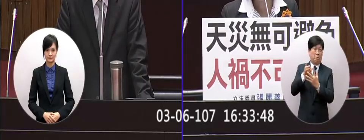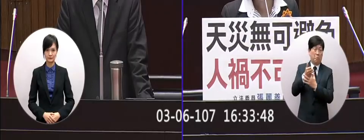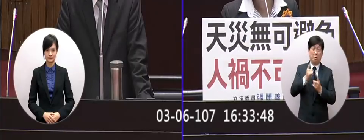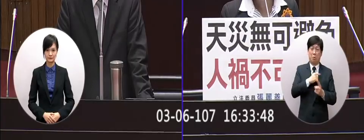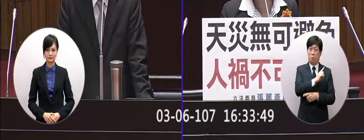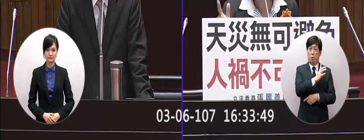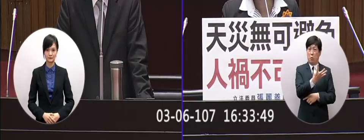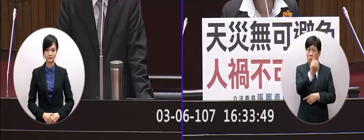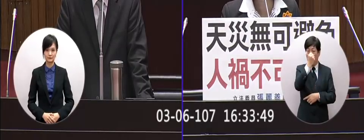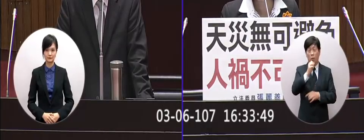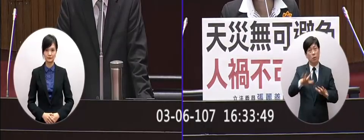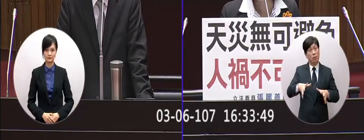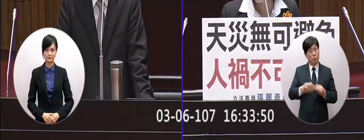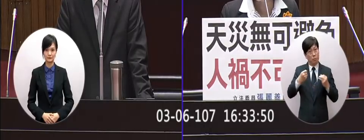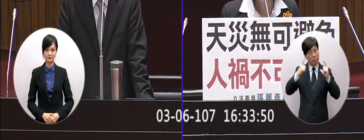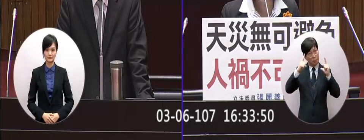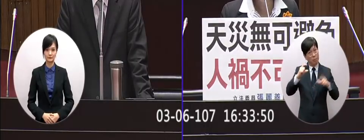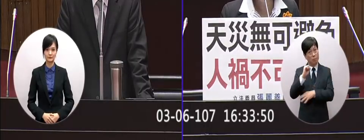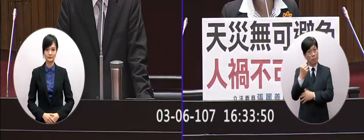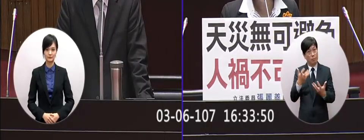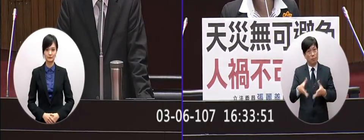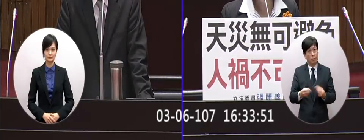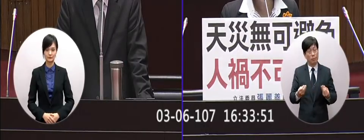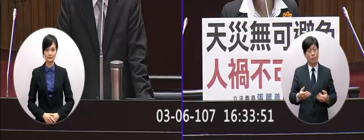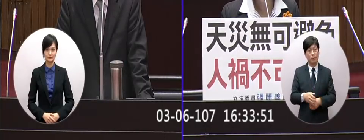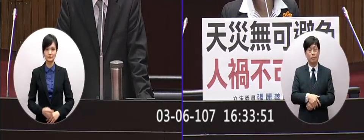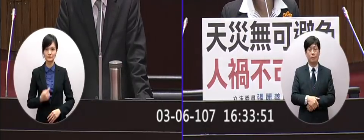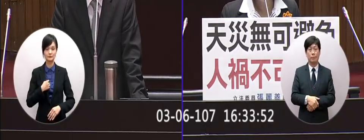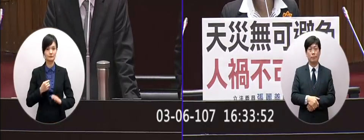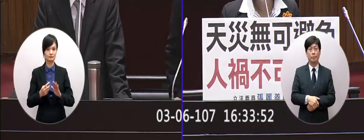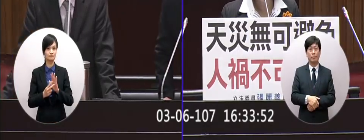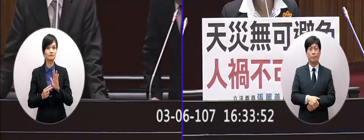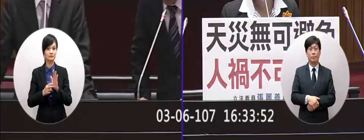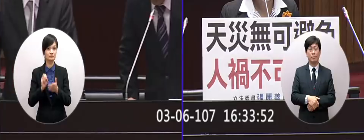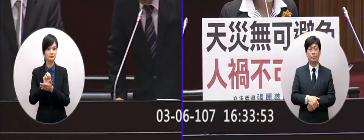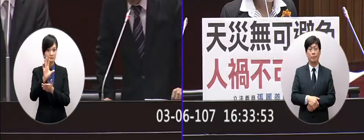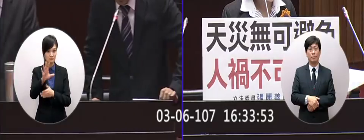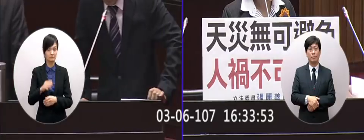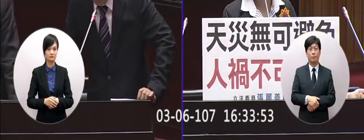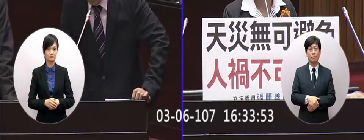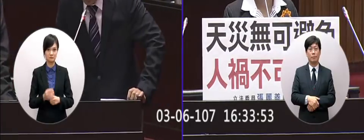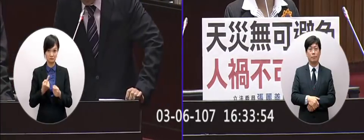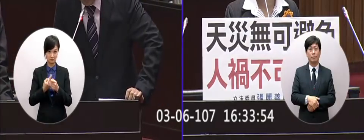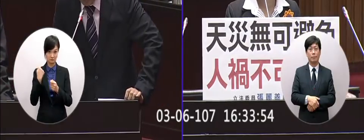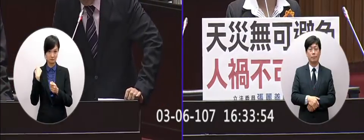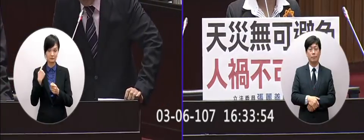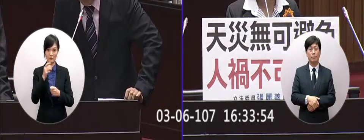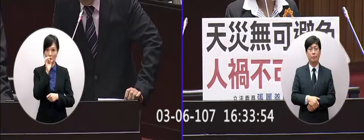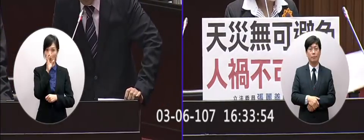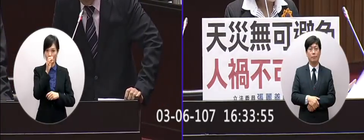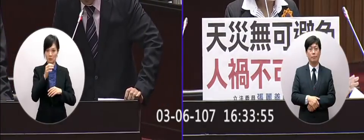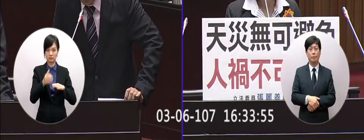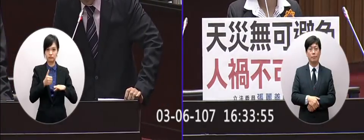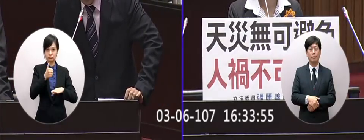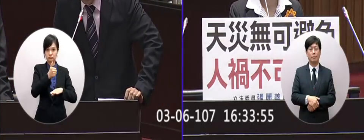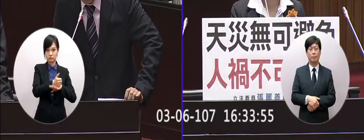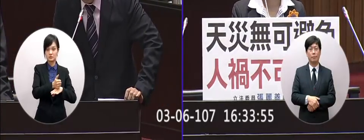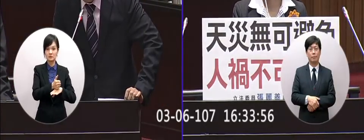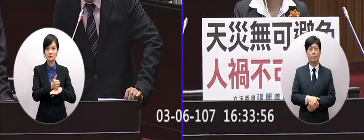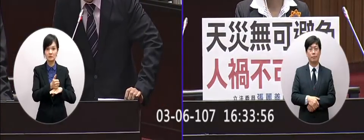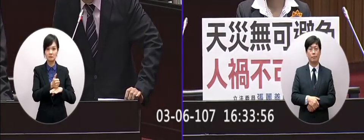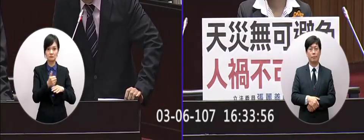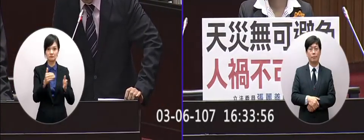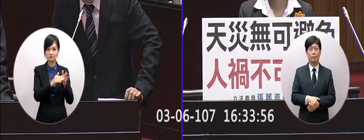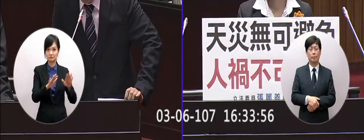有权利，现在不用尽义务吗？ 我给你一个数据，从去年吴英林总经理上任到现